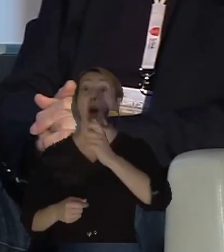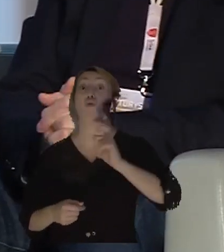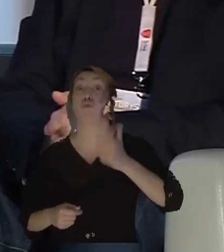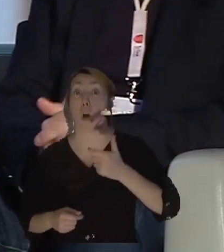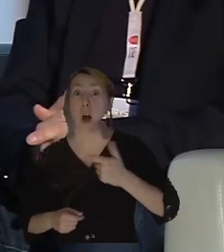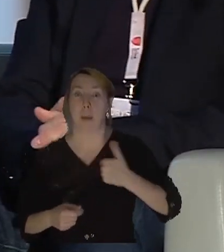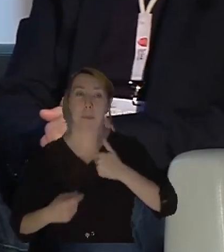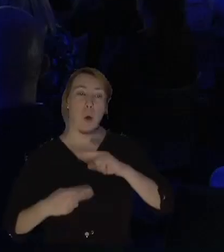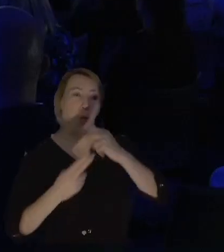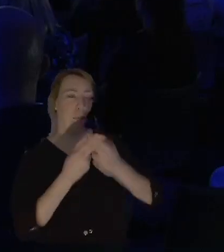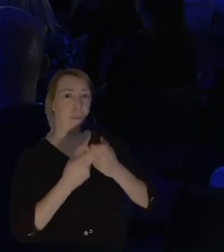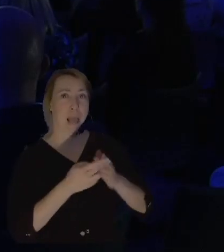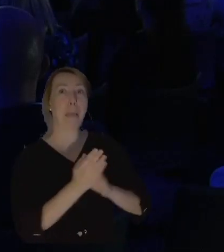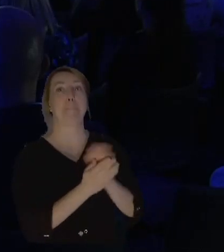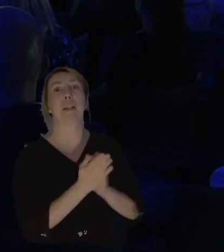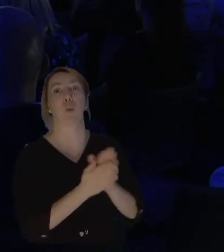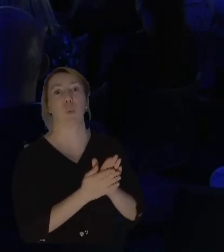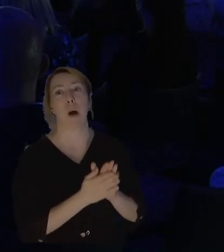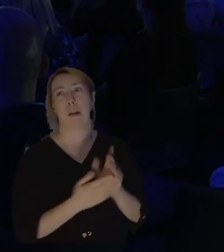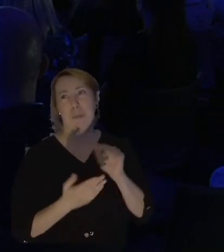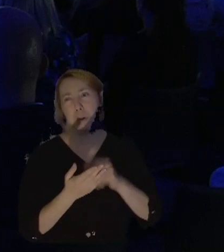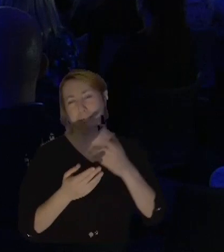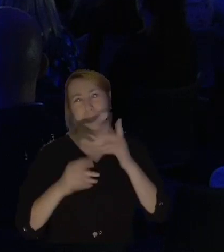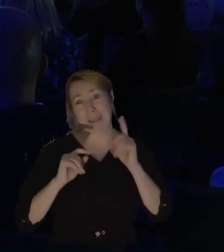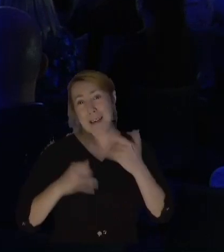się zmydli i spłucze w razie czego, nasz blamasz.